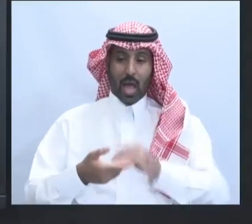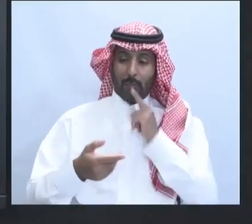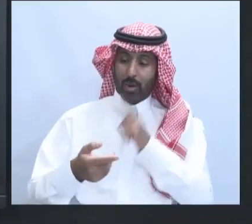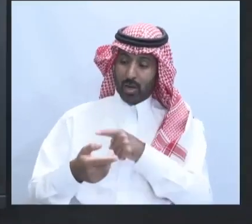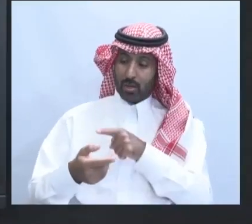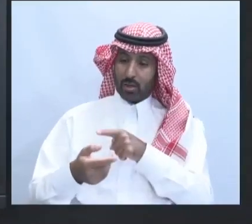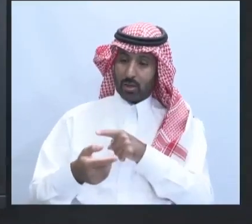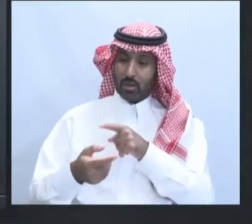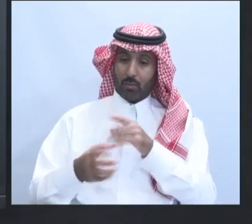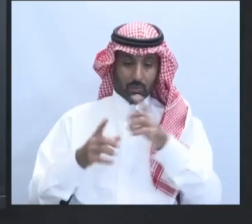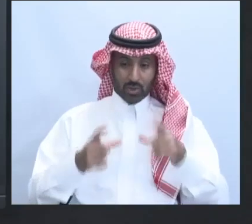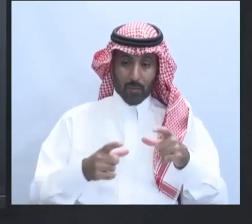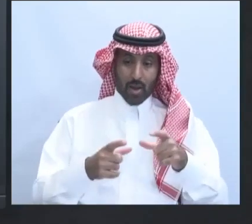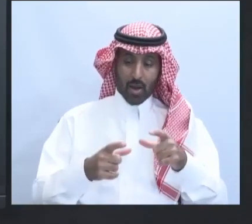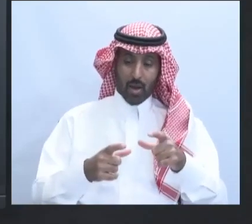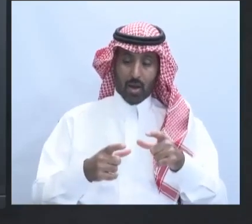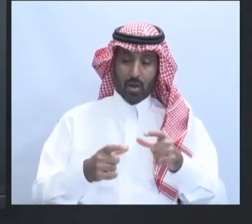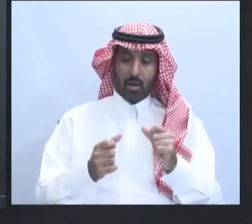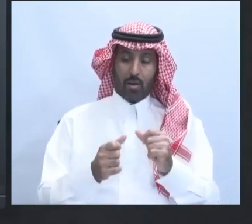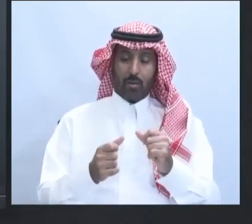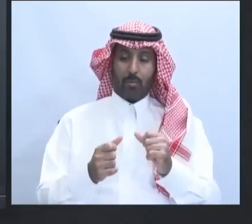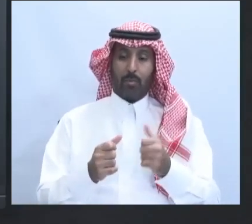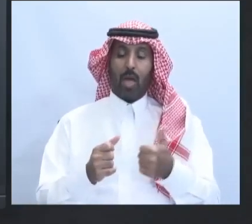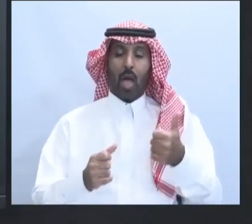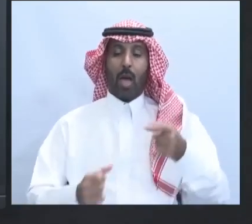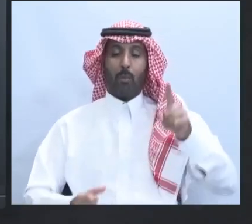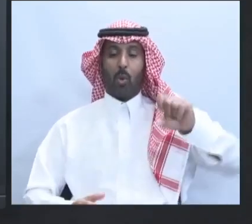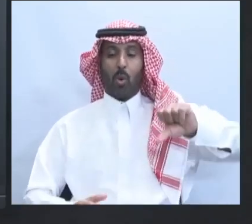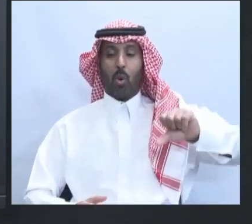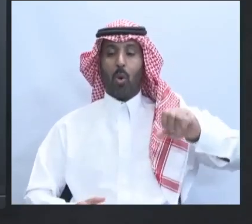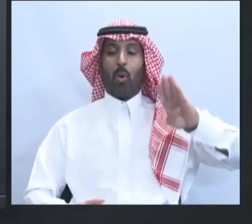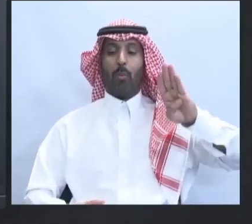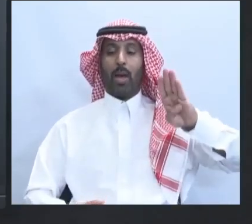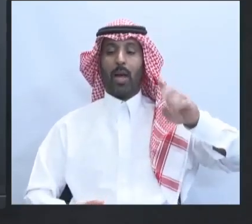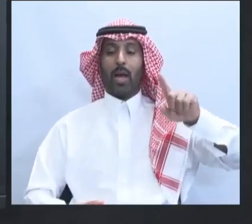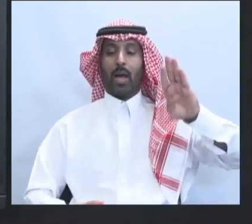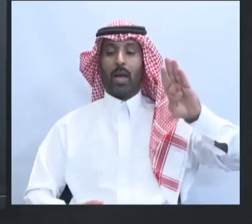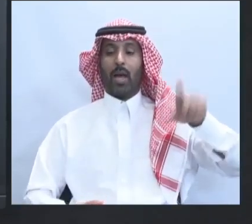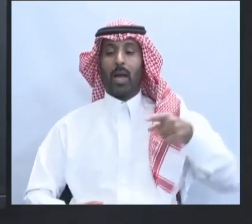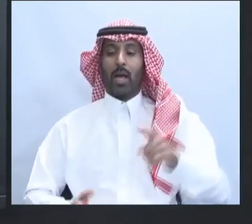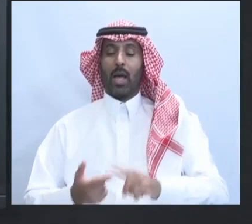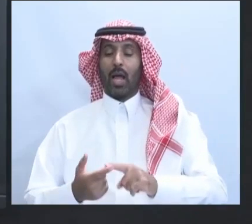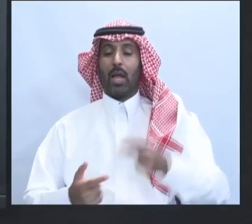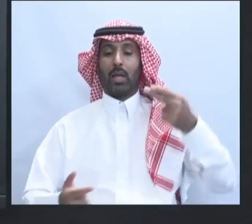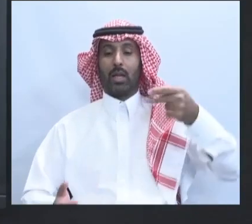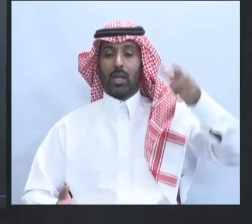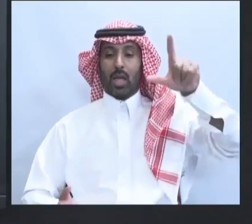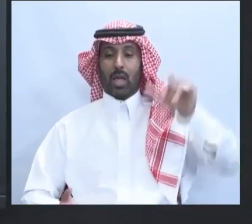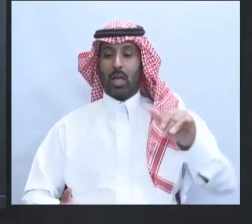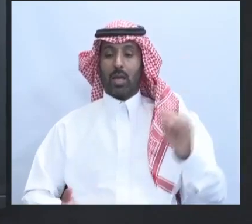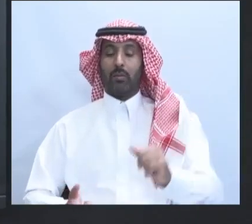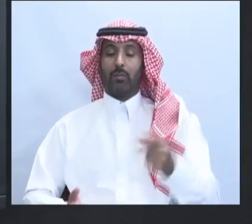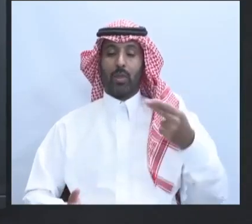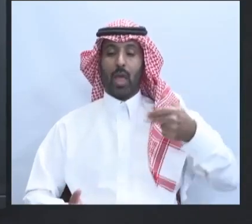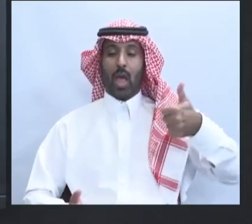جماعه من هؤلاء الجماعه ابو بكر رضي الله عنه وعمر رضي الله عنه وعلي وعائشه وعبد الله بن عباس